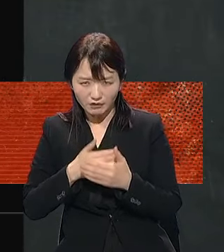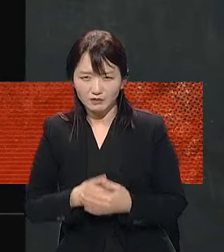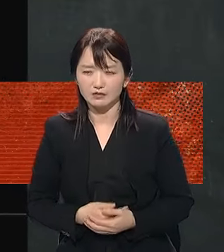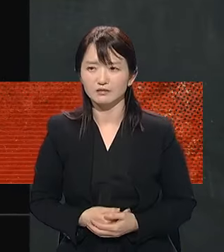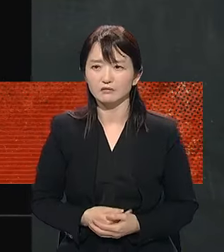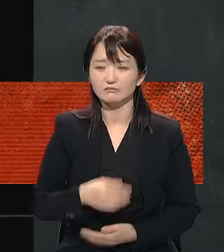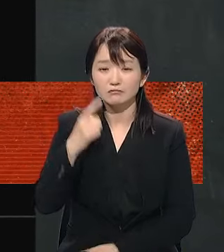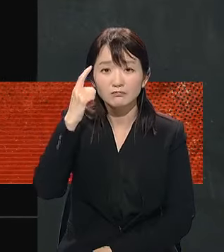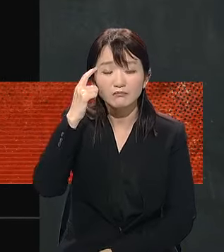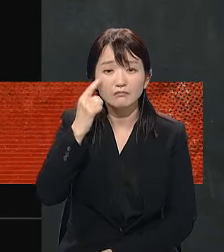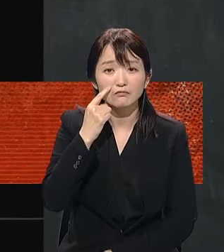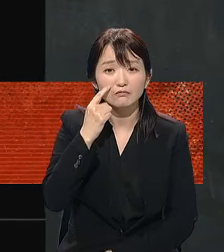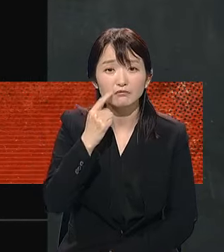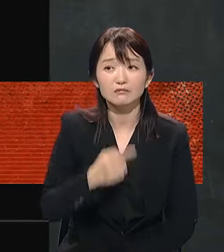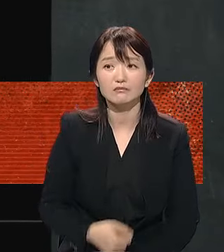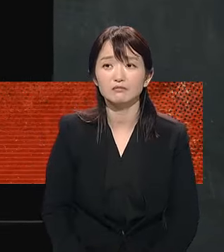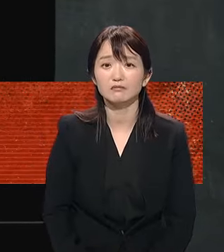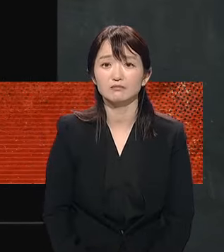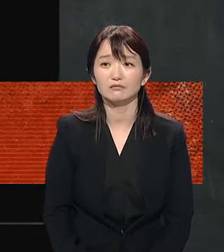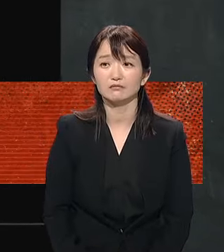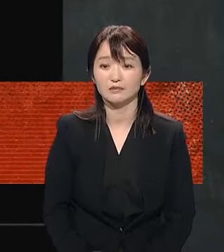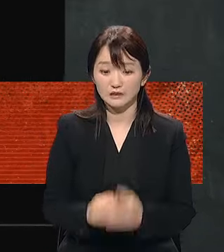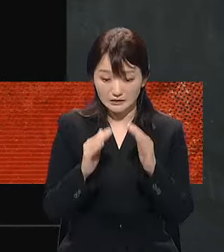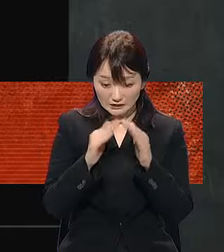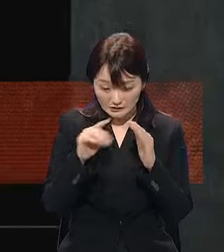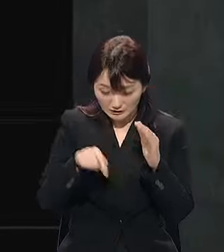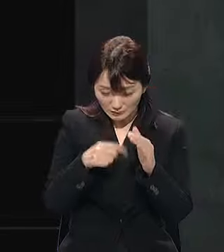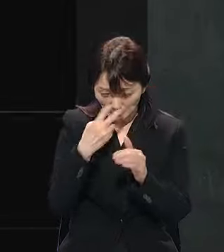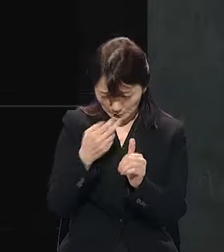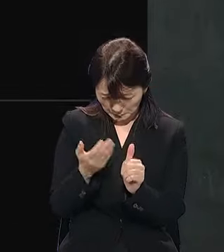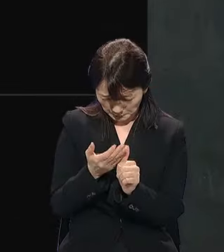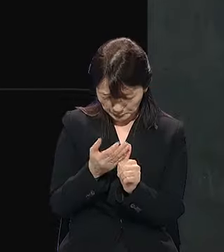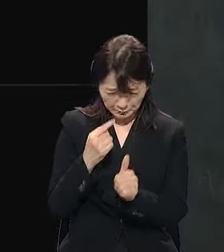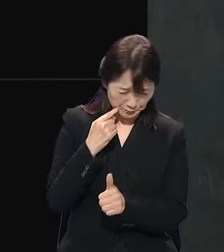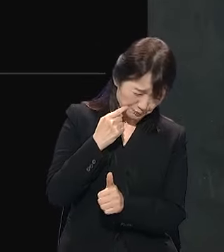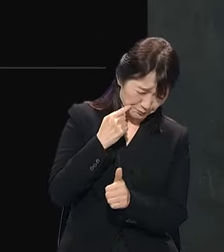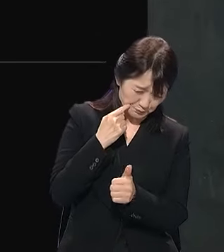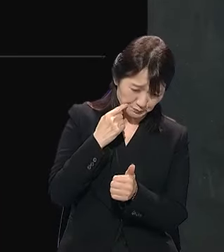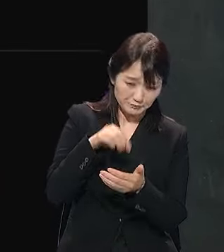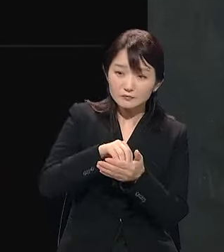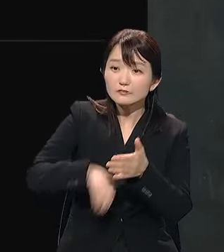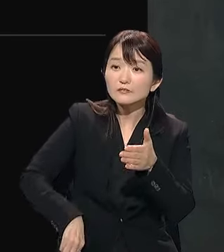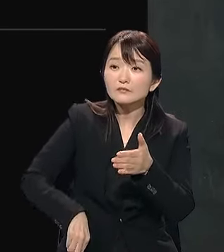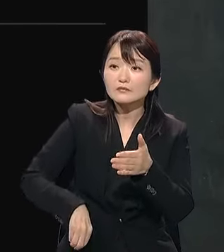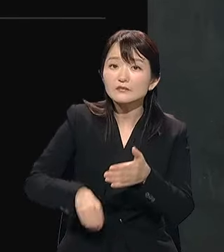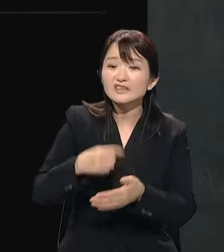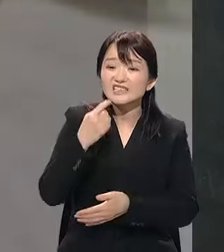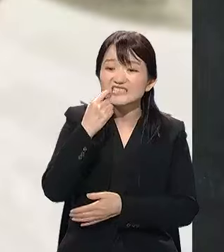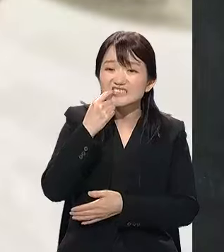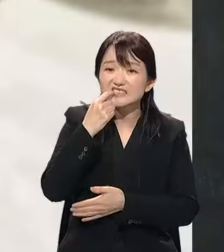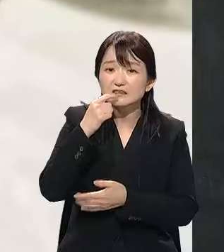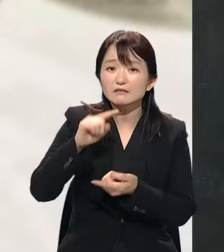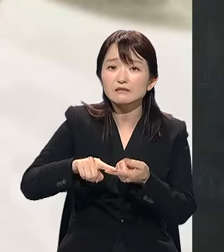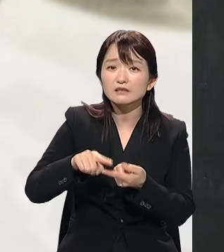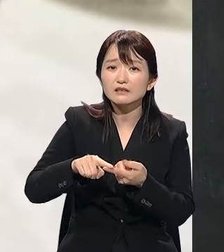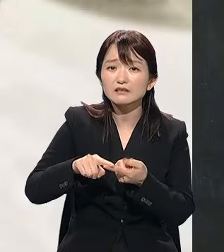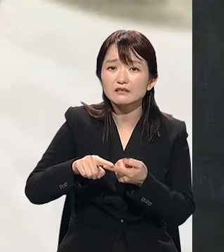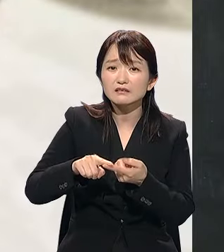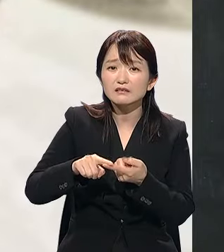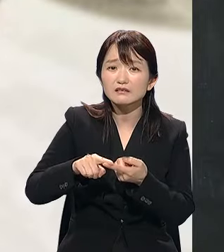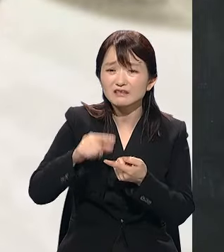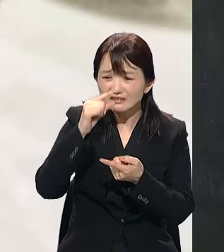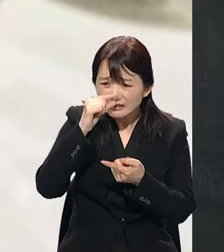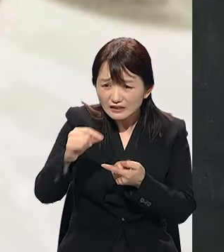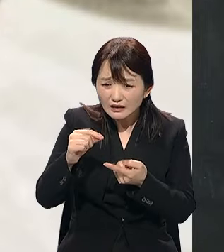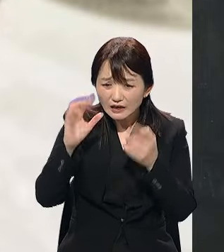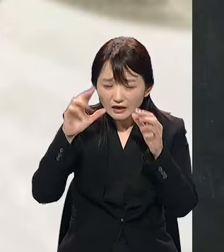아니 생각해보세요. 저게 설령 집에서 키우기 위해서 독을 제거했다고 할지라도 이는 그대로 남아있을 거 아니에요. 네. 아이들이 물리면